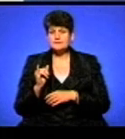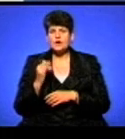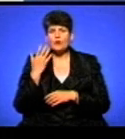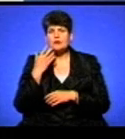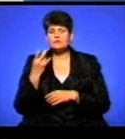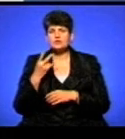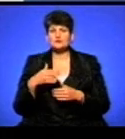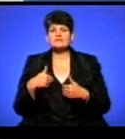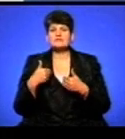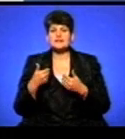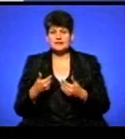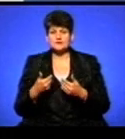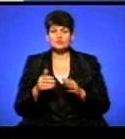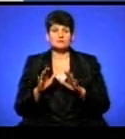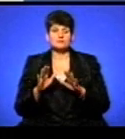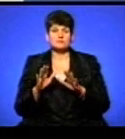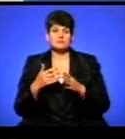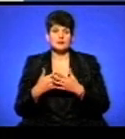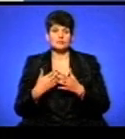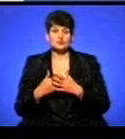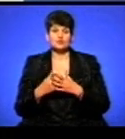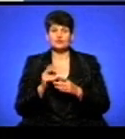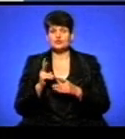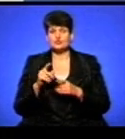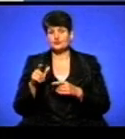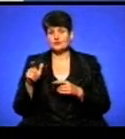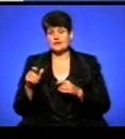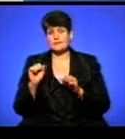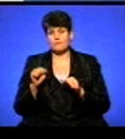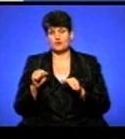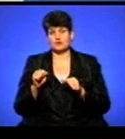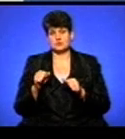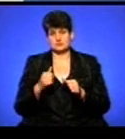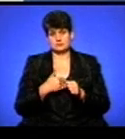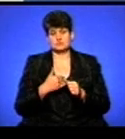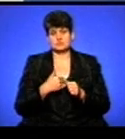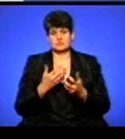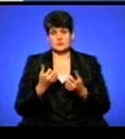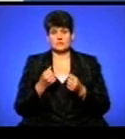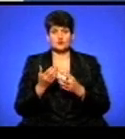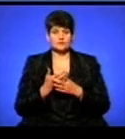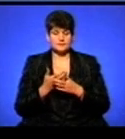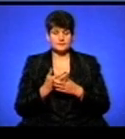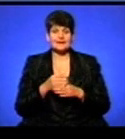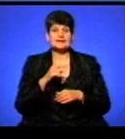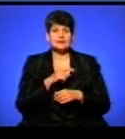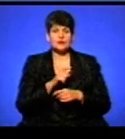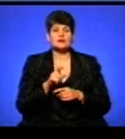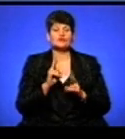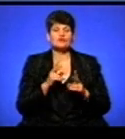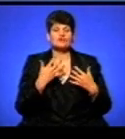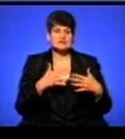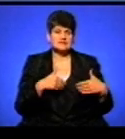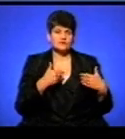коли потрібно звертатися, якщо, припустимо, вже дехто з жителів краю відтепер може претендувати на субсидії? Те, що я говорив, для тих людей, які звернулися з